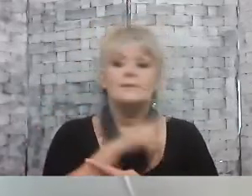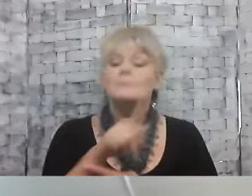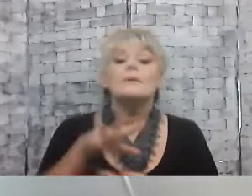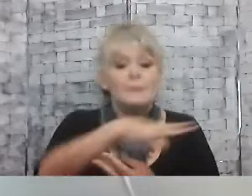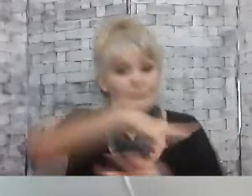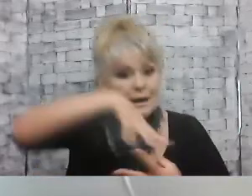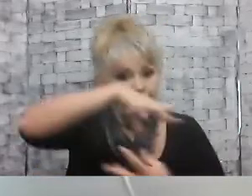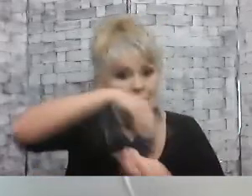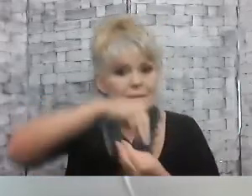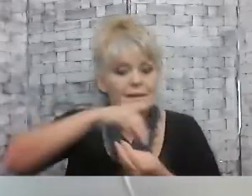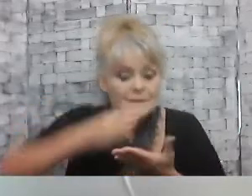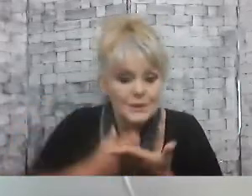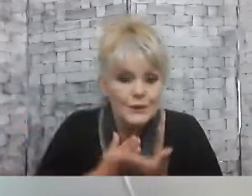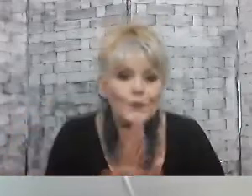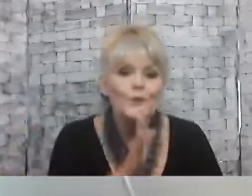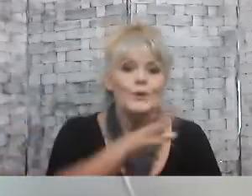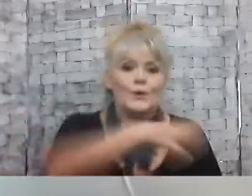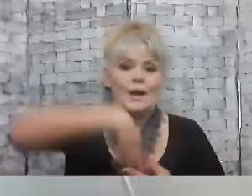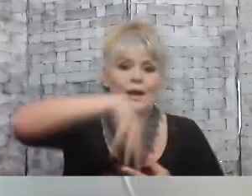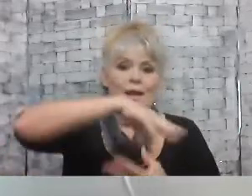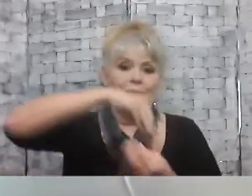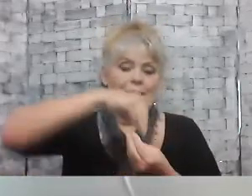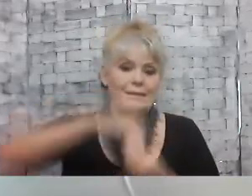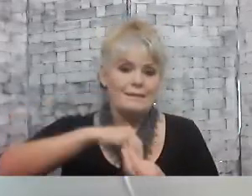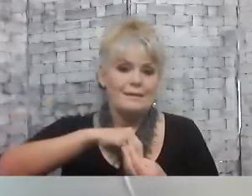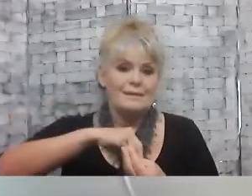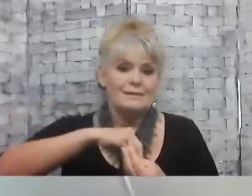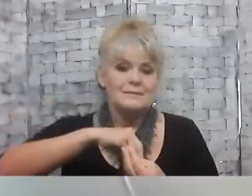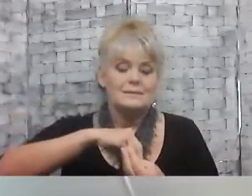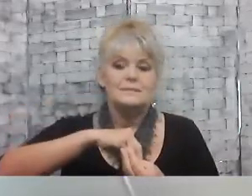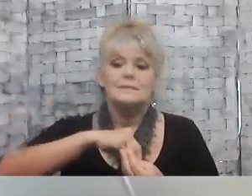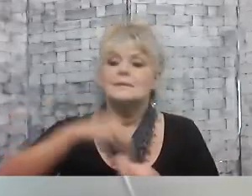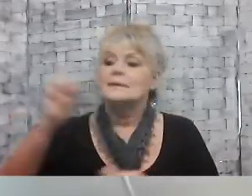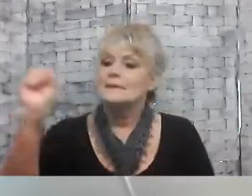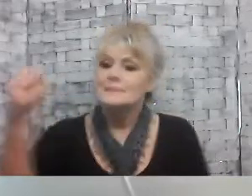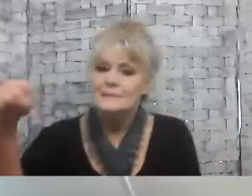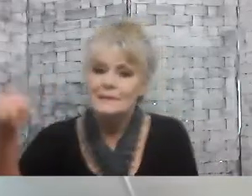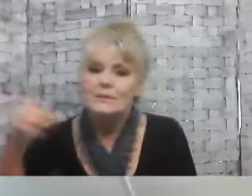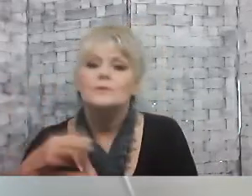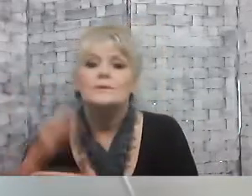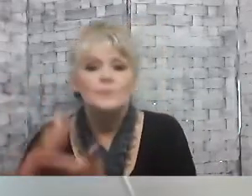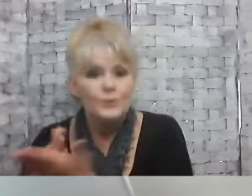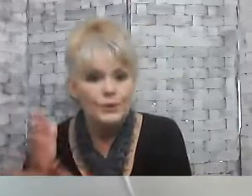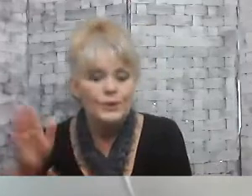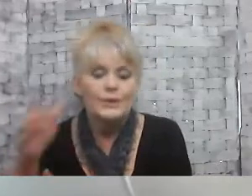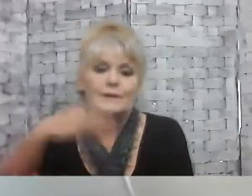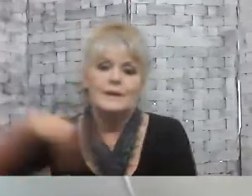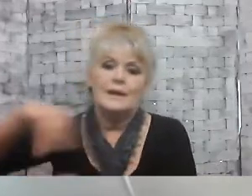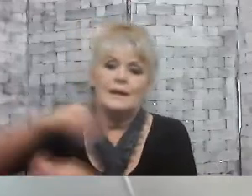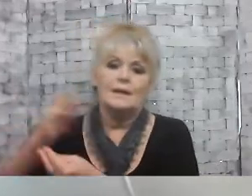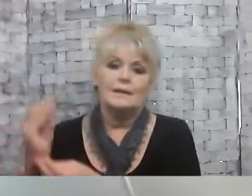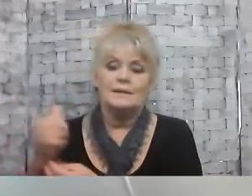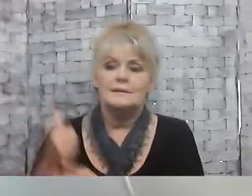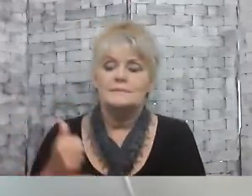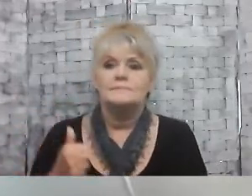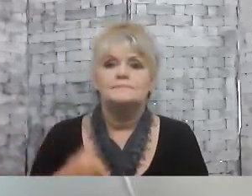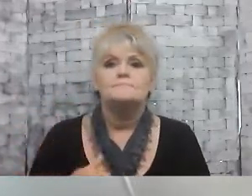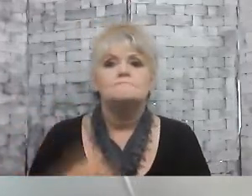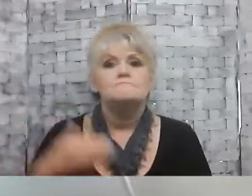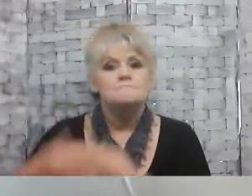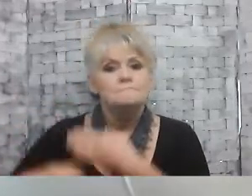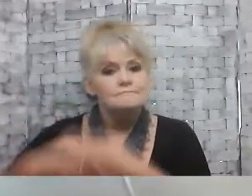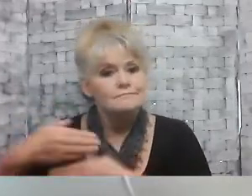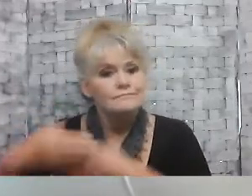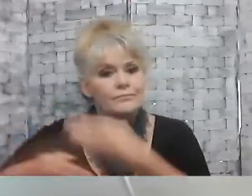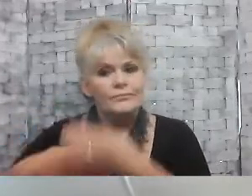deur die Heilige Gees opdragte gegee, nee. Deur die Heilige Gees opdragte gegee. Vir 40 dae